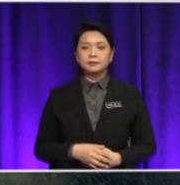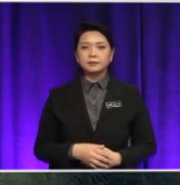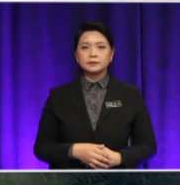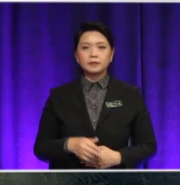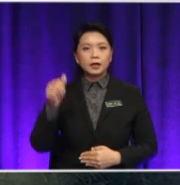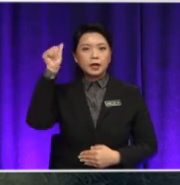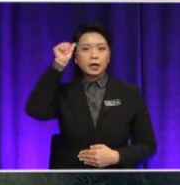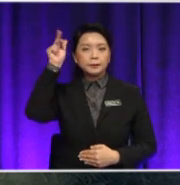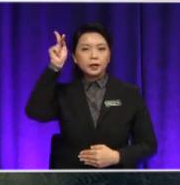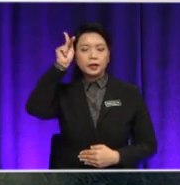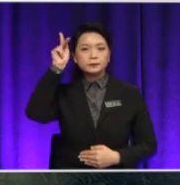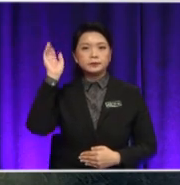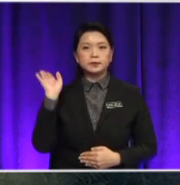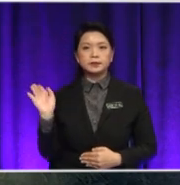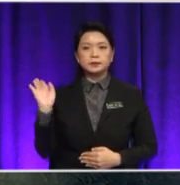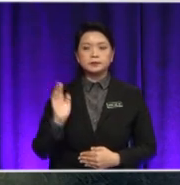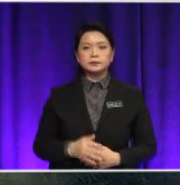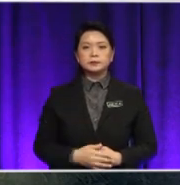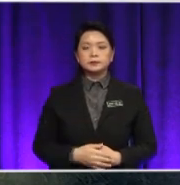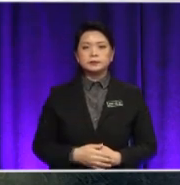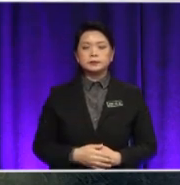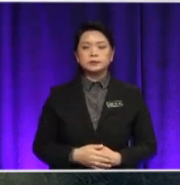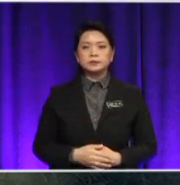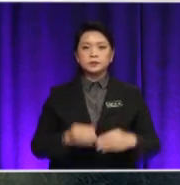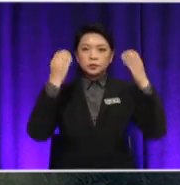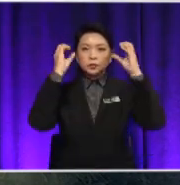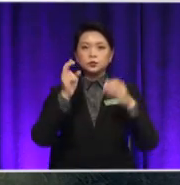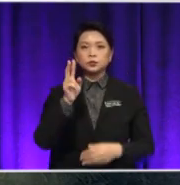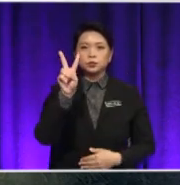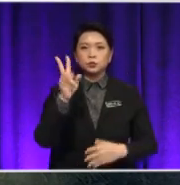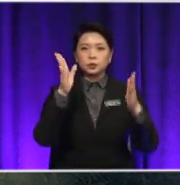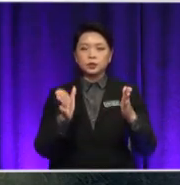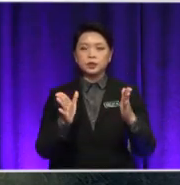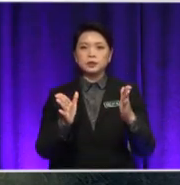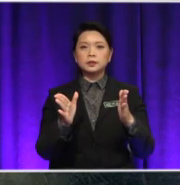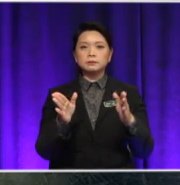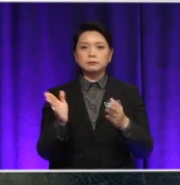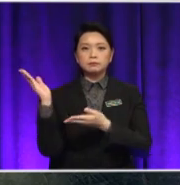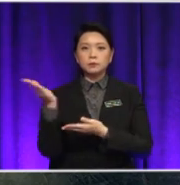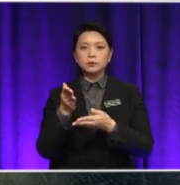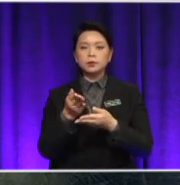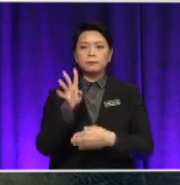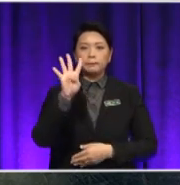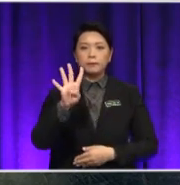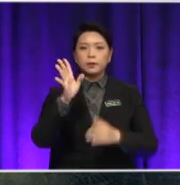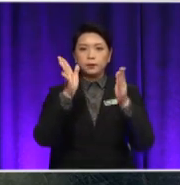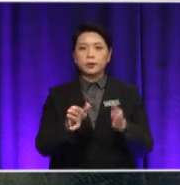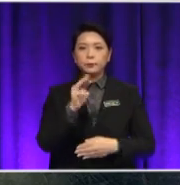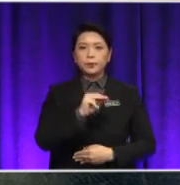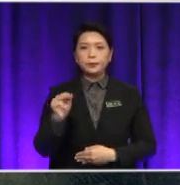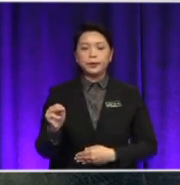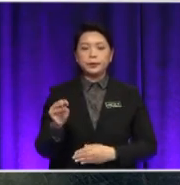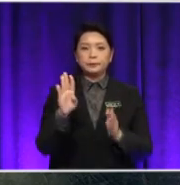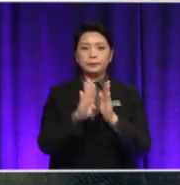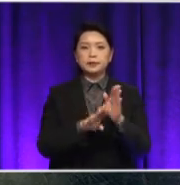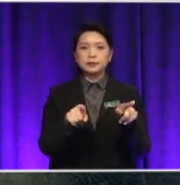Akmal. Ya. Kami berdua tak datang berdua saja. Ada anak murid. Siapa bersama itu, ada cikgu? 4 orang bersama kami. Okey. Okey, saya